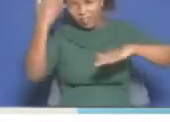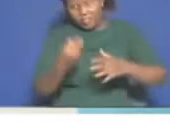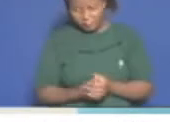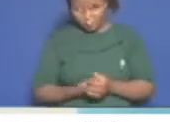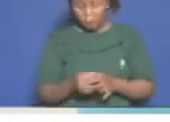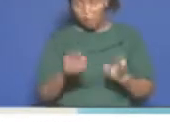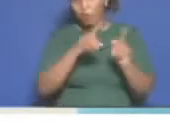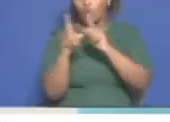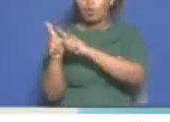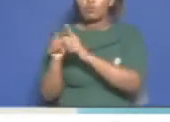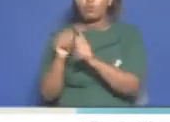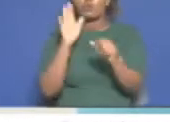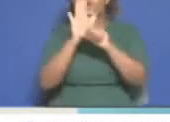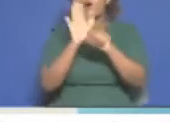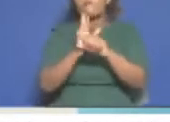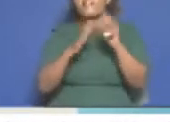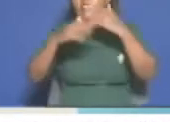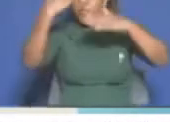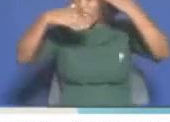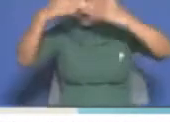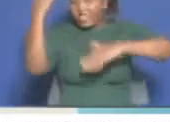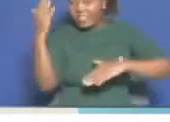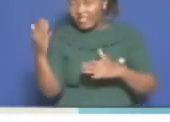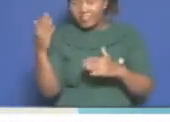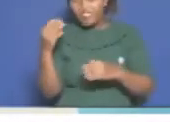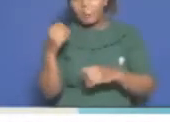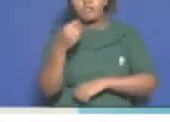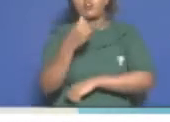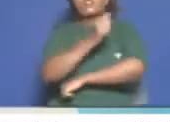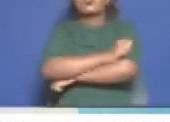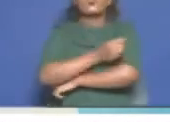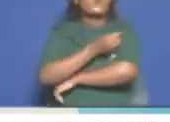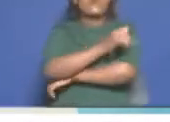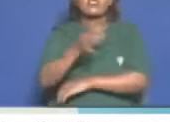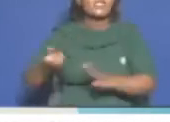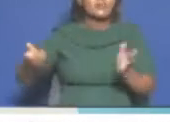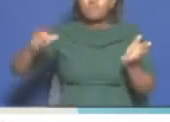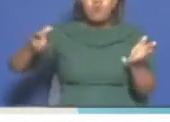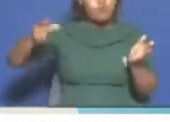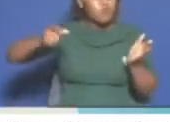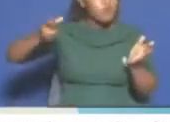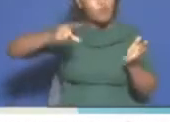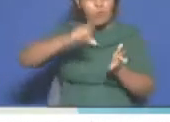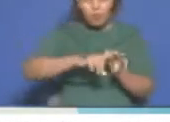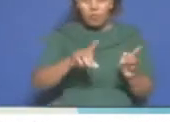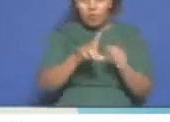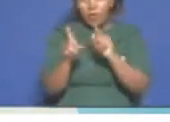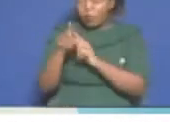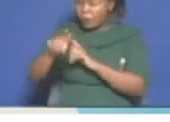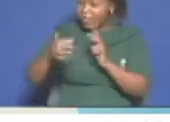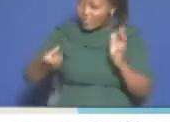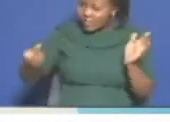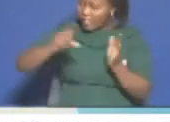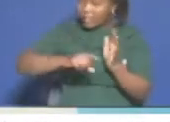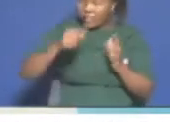ya kwamba vyuo vyetu vikuu vimekuwa vikiongeza karo ambayo wanafunzi wanalipa. Na wanaongeza karo si kwa sababu